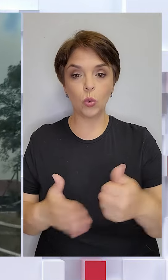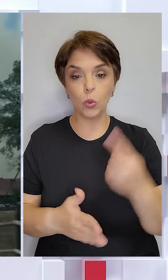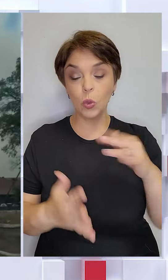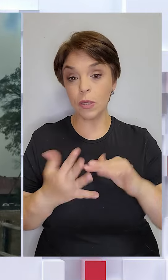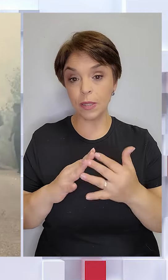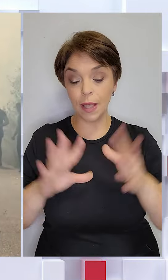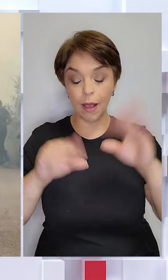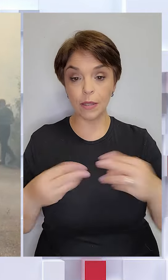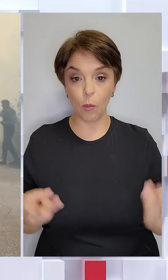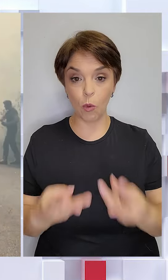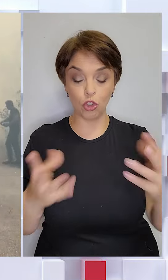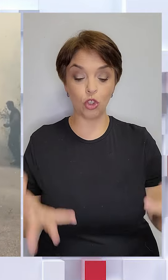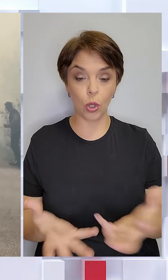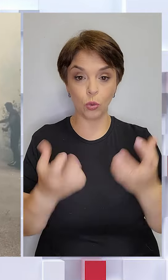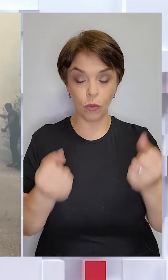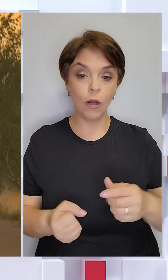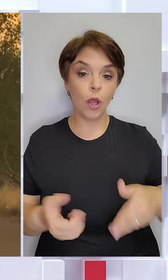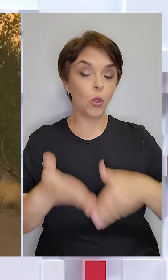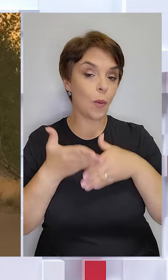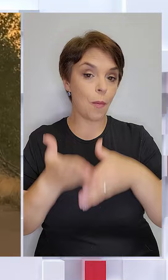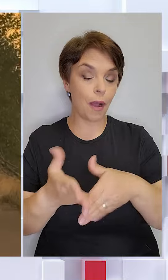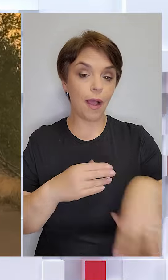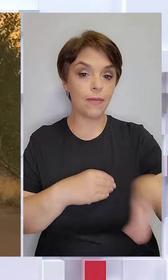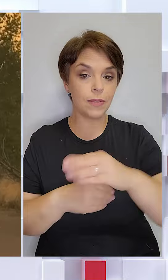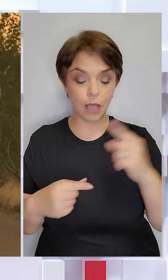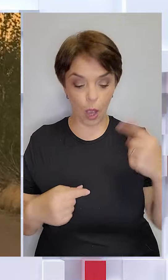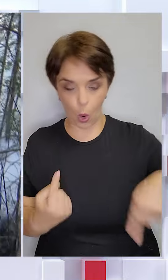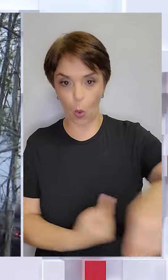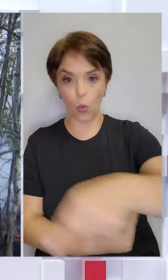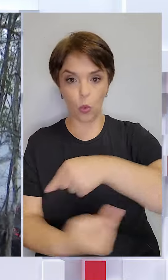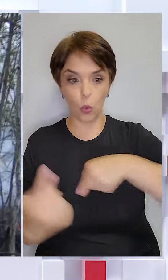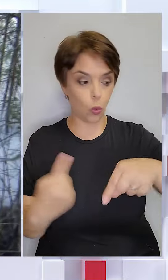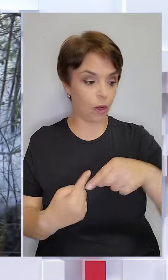із сіл. Гасити пожежу рятувальникам допомагає уся округа.